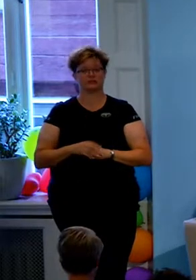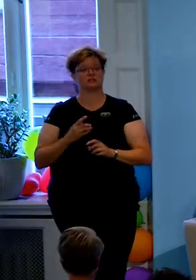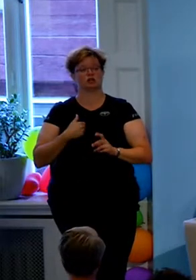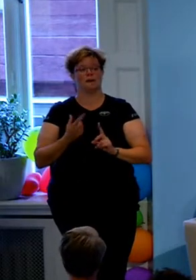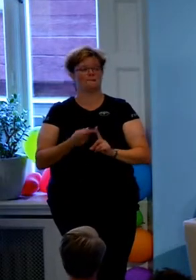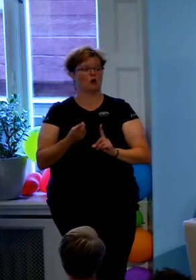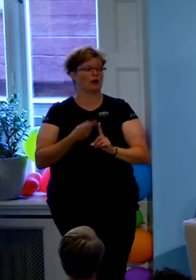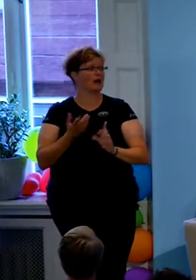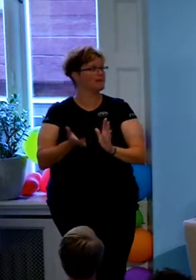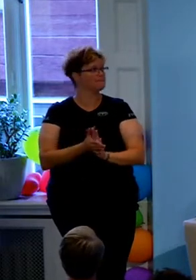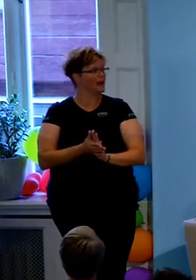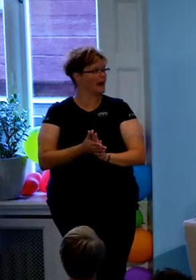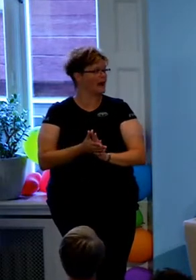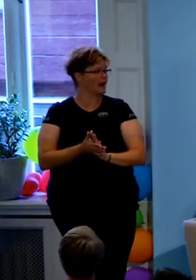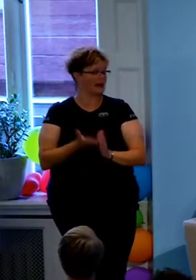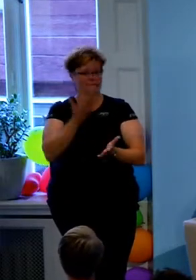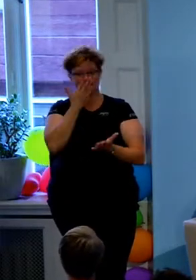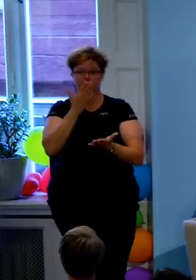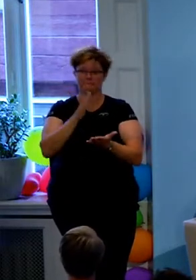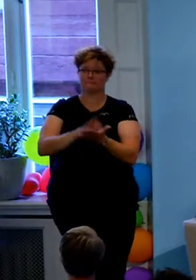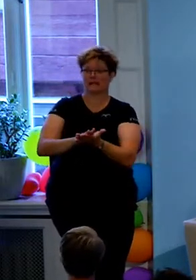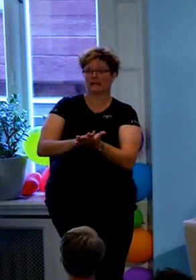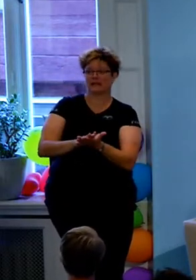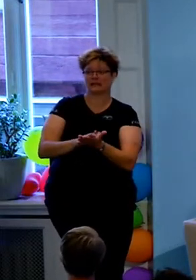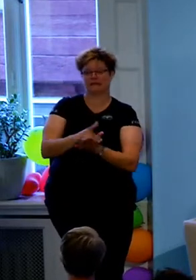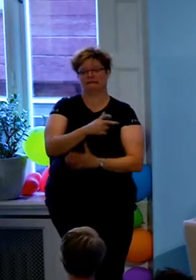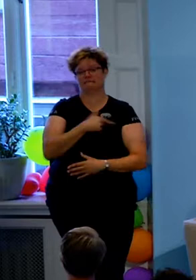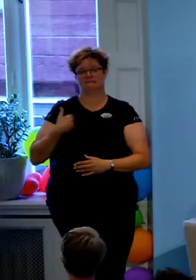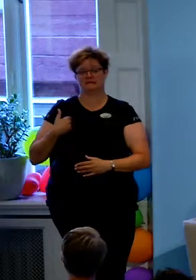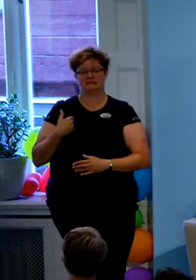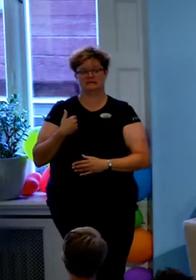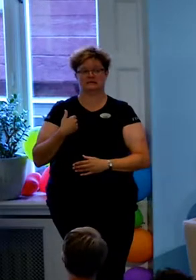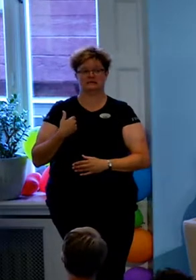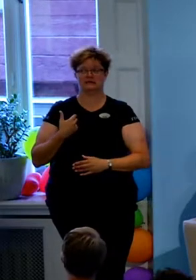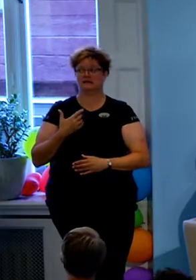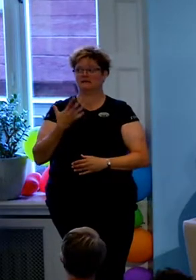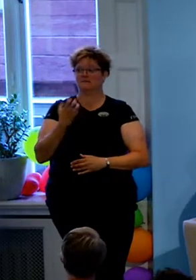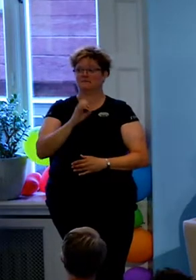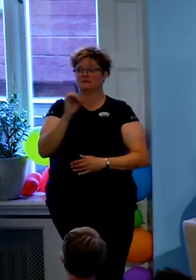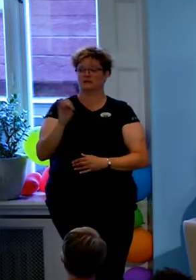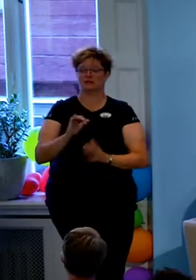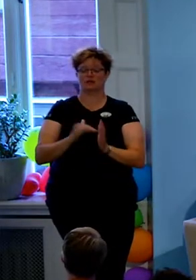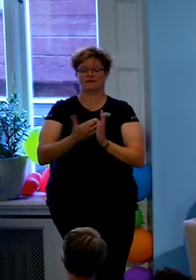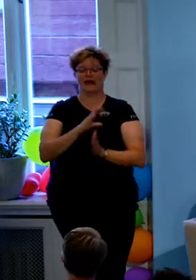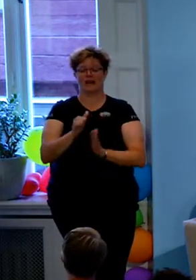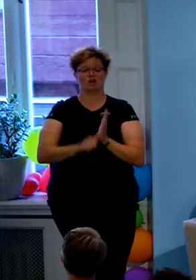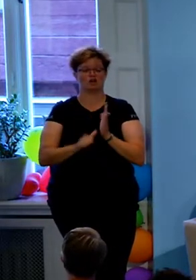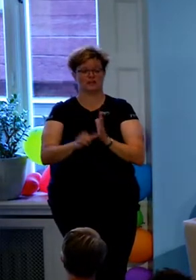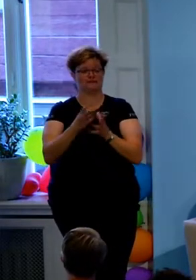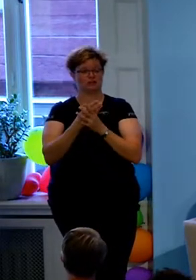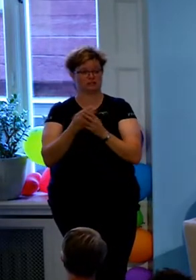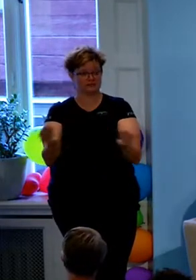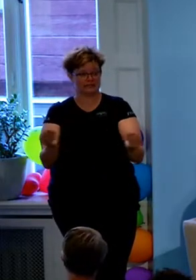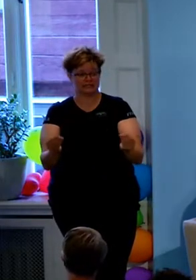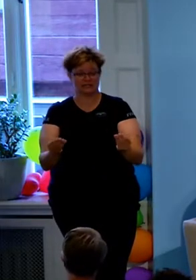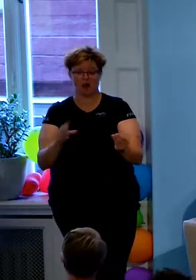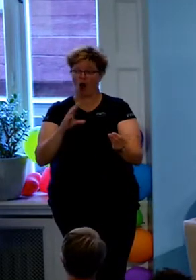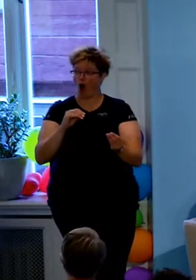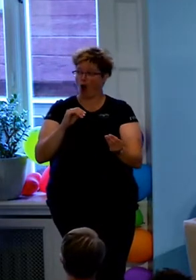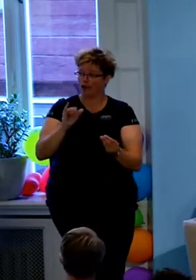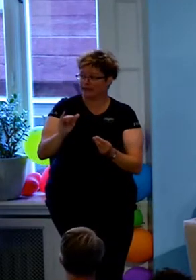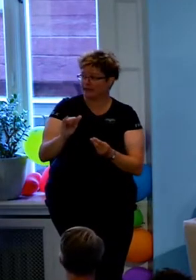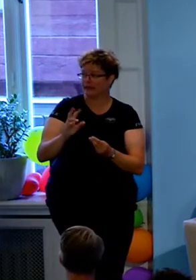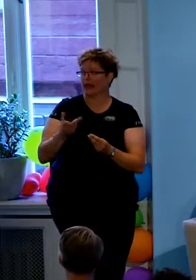med bilderna av att vi kommer 50% av alla yrken kommer försvinna, och det är artificiell